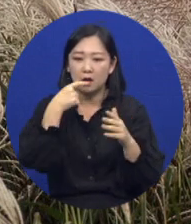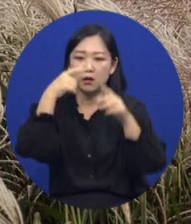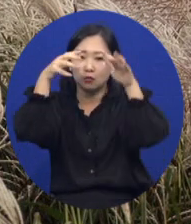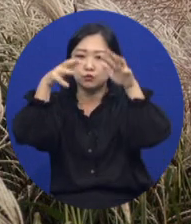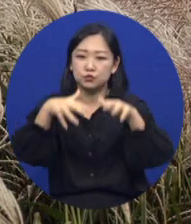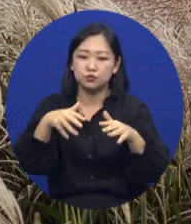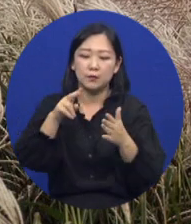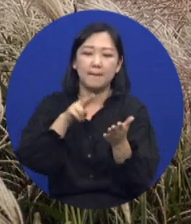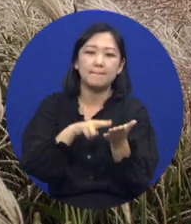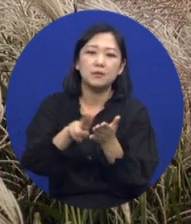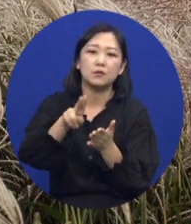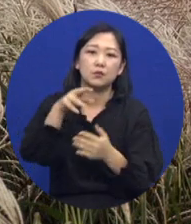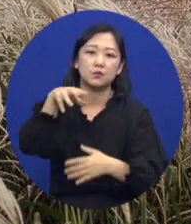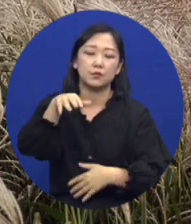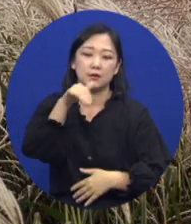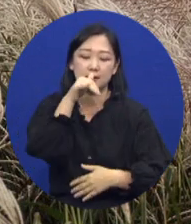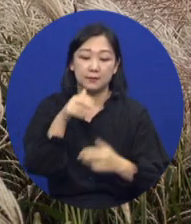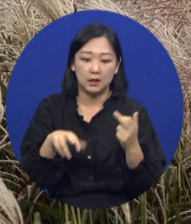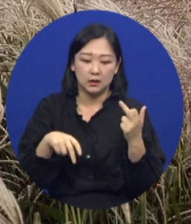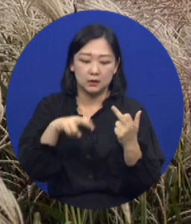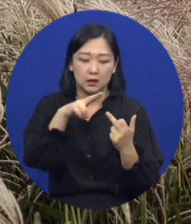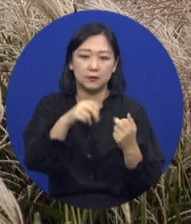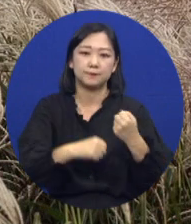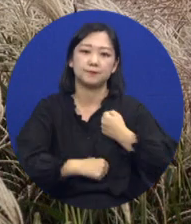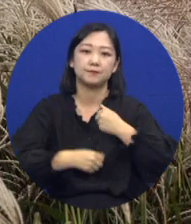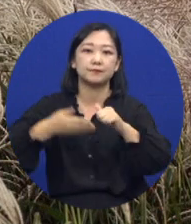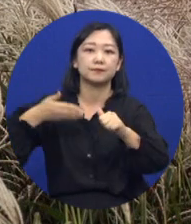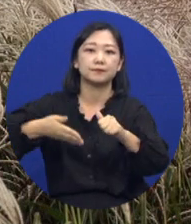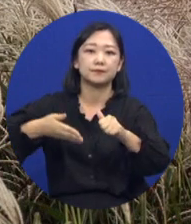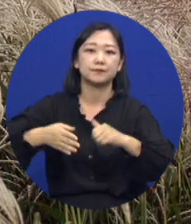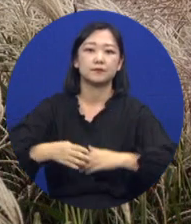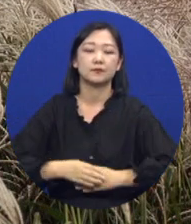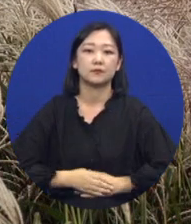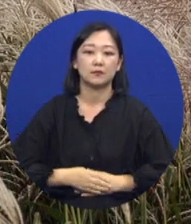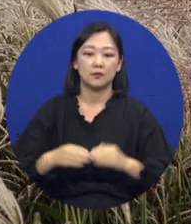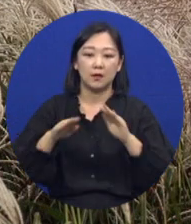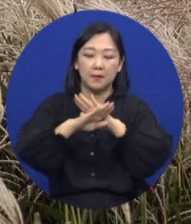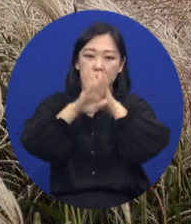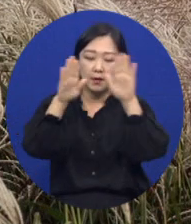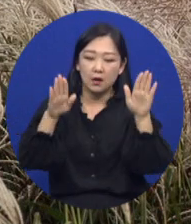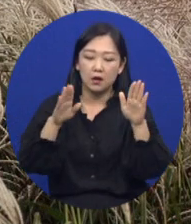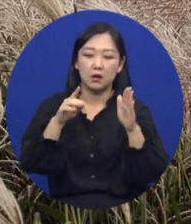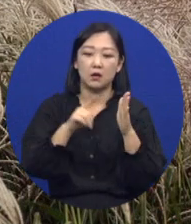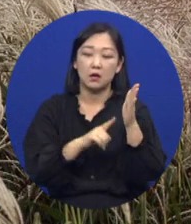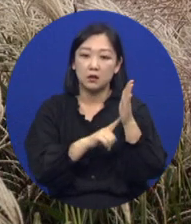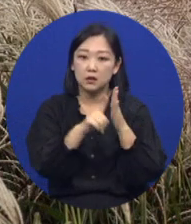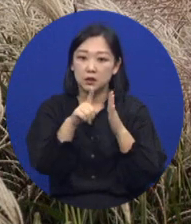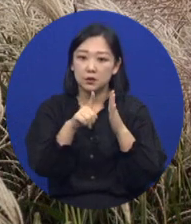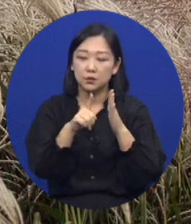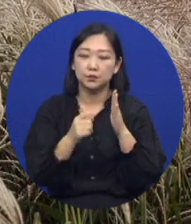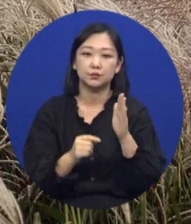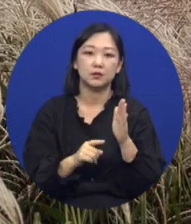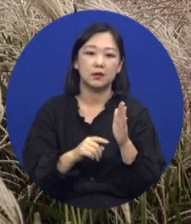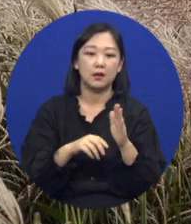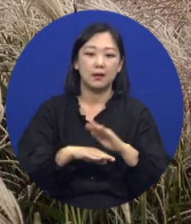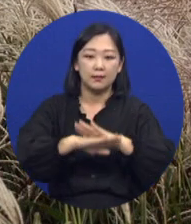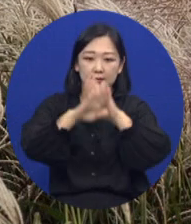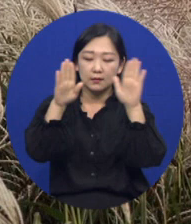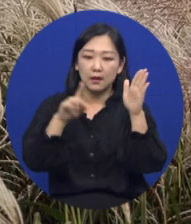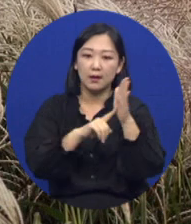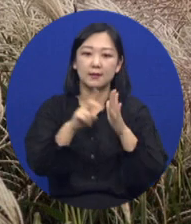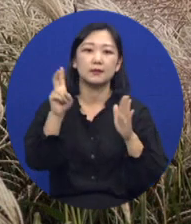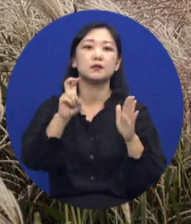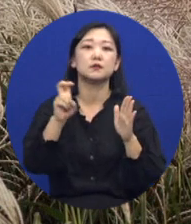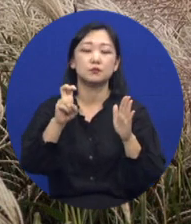인해 미끄러운 곳이 많겠습니다 산행 시 유의하시기 바랍니다 맑은 하늘에 기온은 빠르게 오르 겠는데요 내일 낮에는 20도